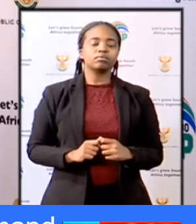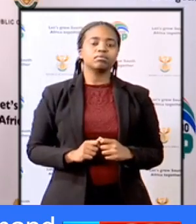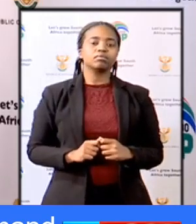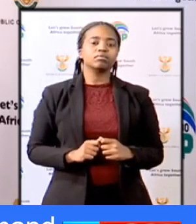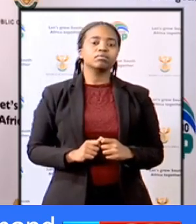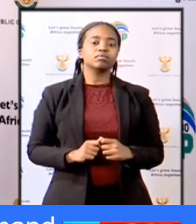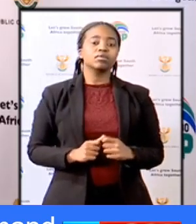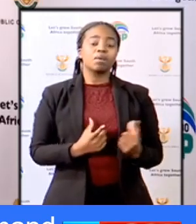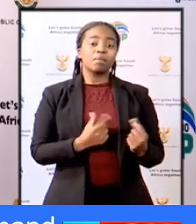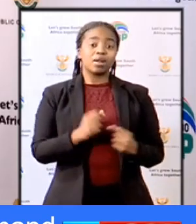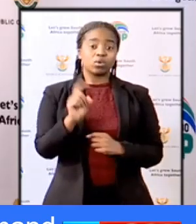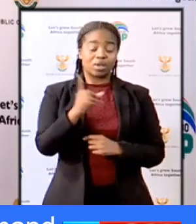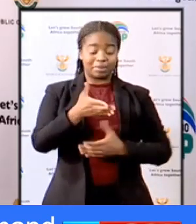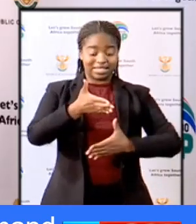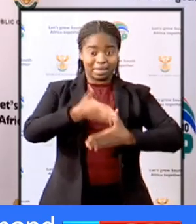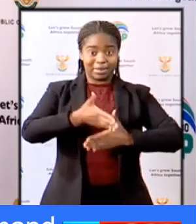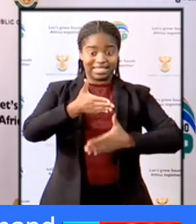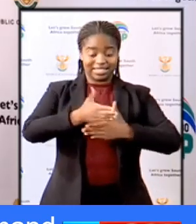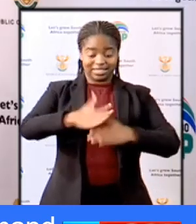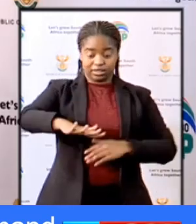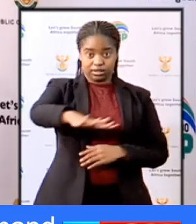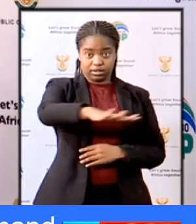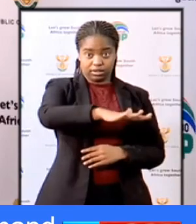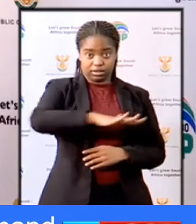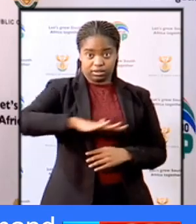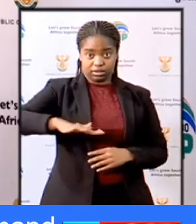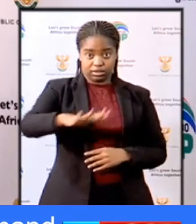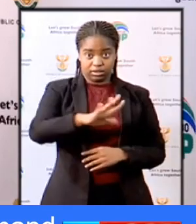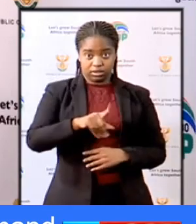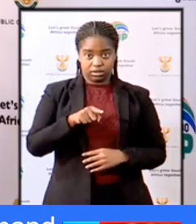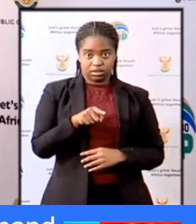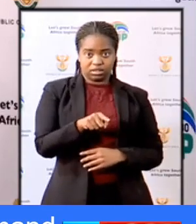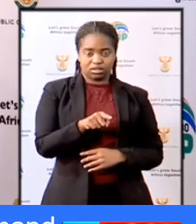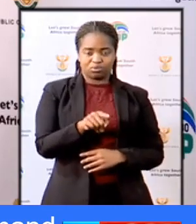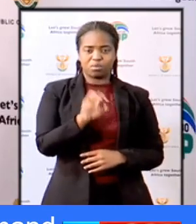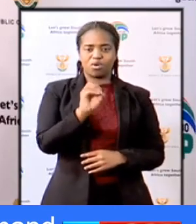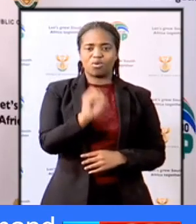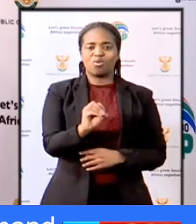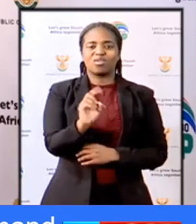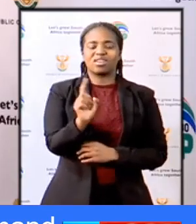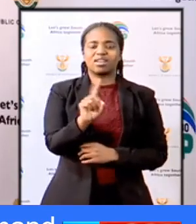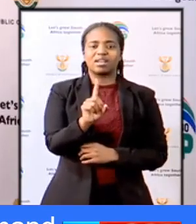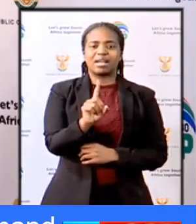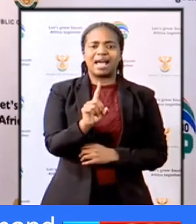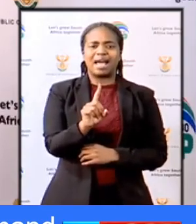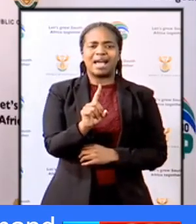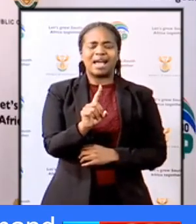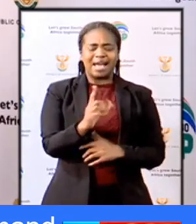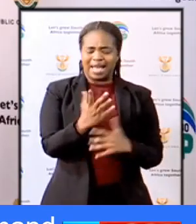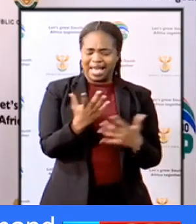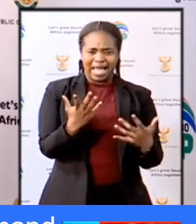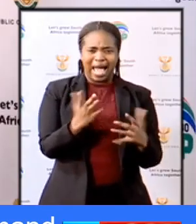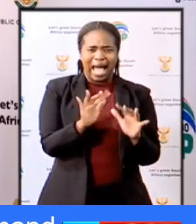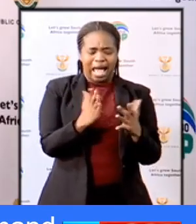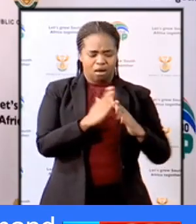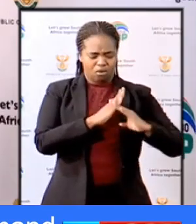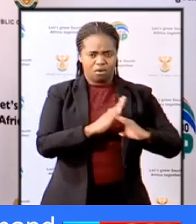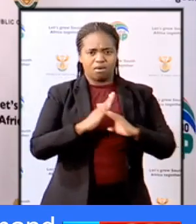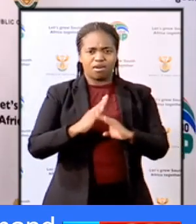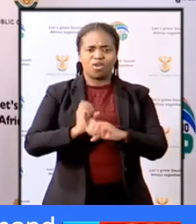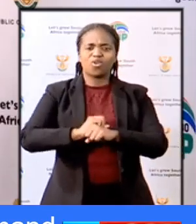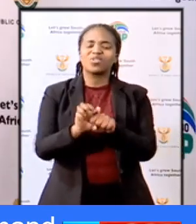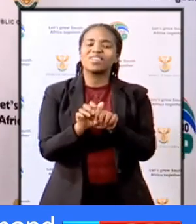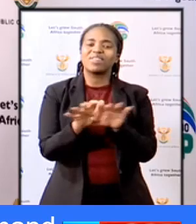kuzofanele ukuthi embonini kube khona indlela yokuthi kuliwa kanjani